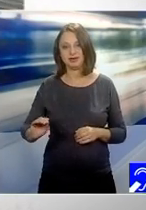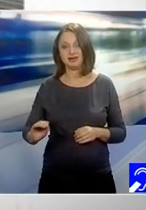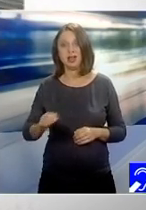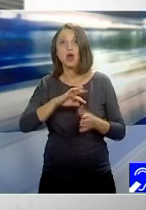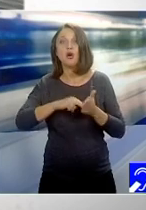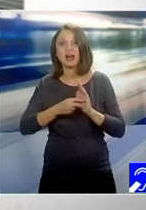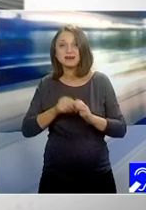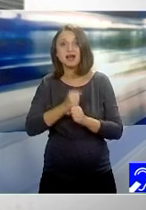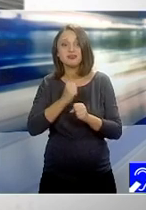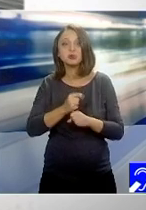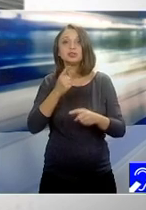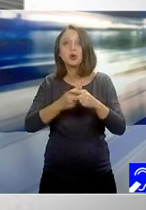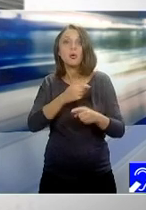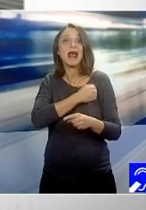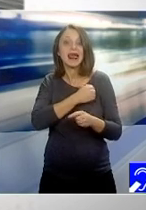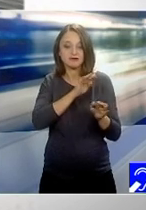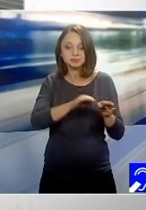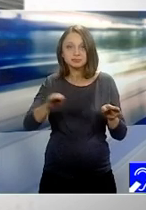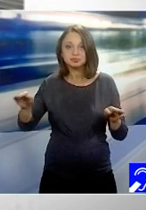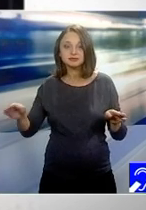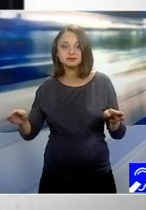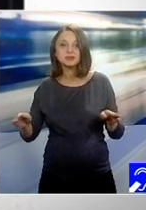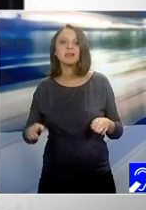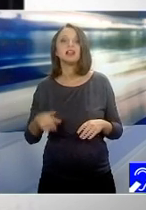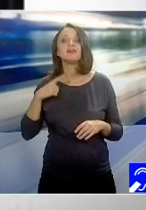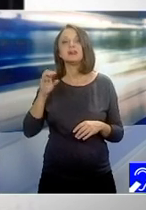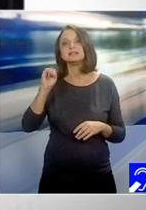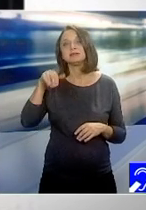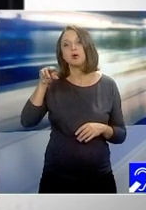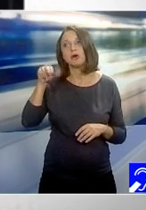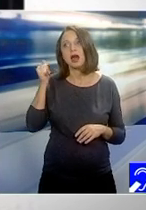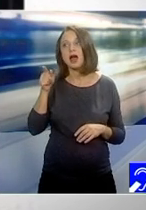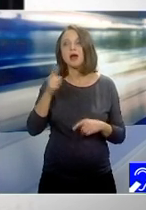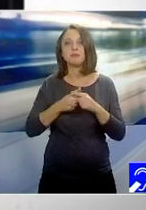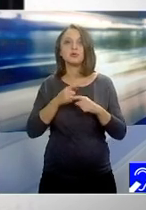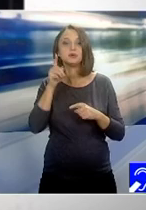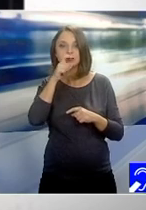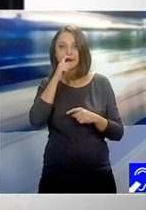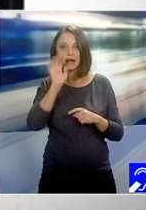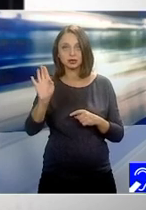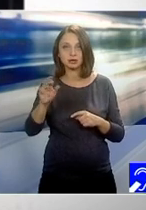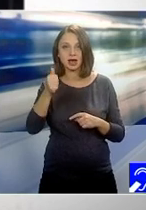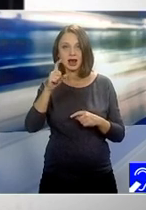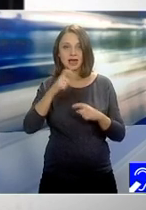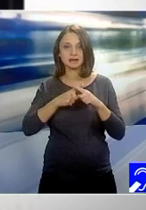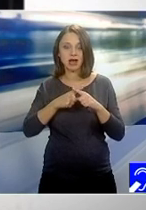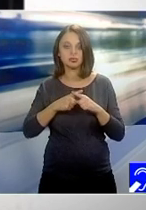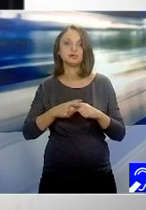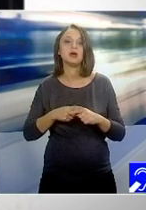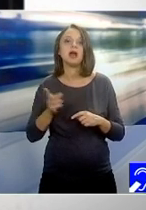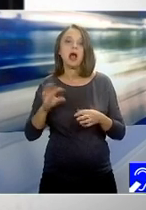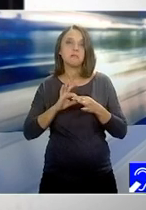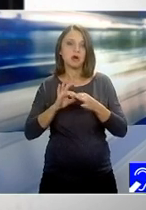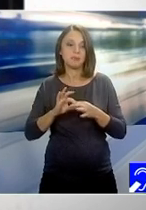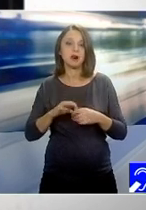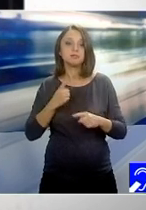elevi. Deci, în afară de Simona și de băiatul ei, de Alessandro, care a colaborat, am